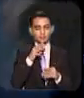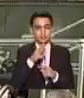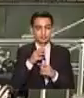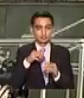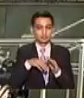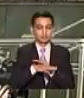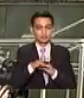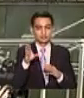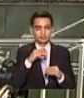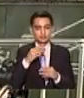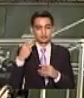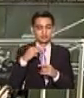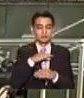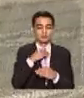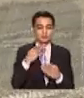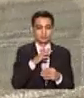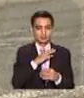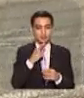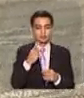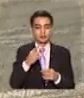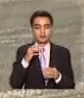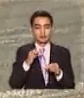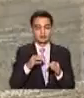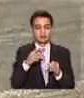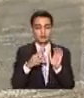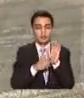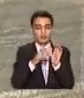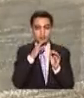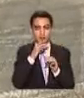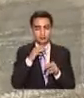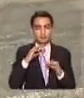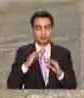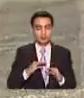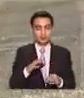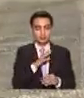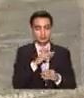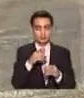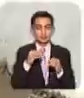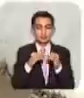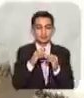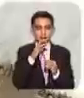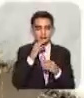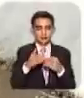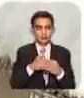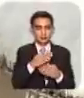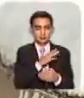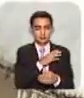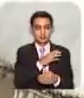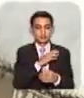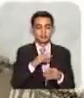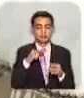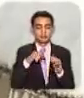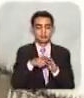Такого приговора не ожидала ни одна сторона. Ведь прокурор запрашивал 8 лет. В итоге 10 лет лишения свободы в колонии минимальной